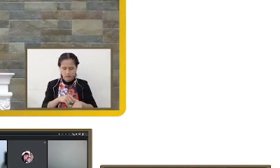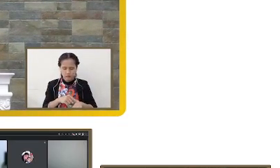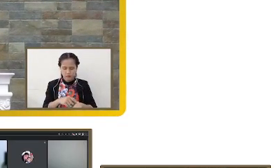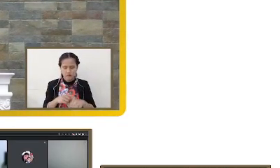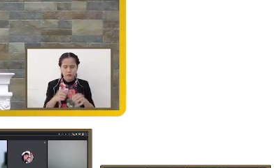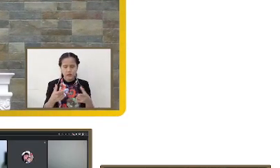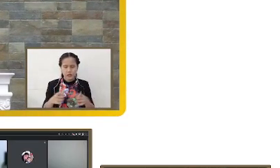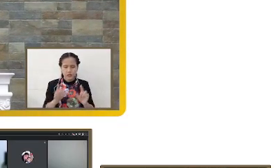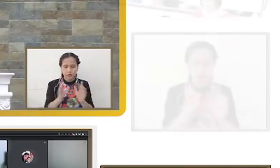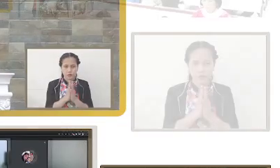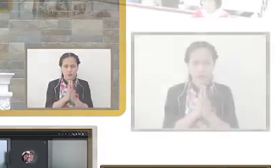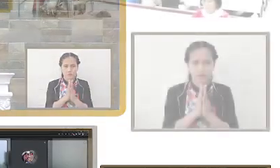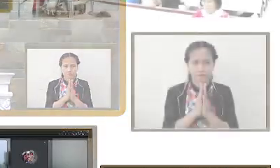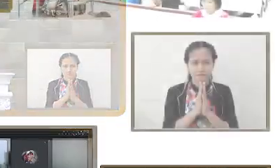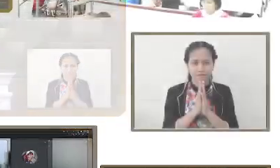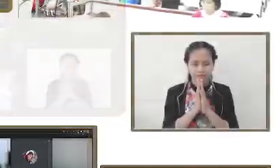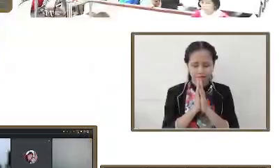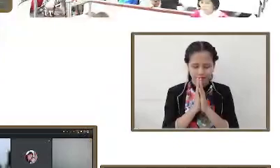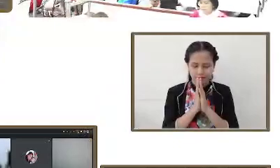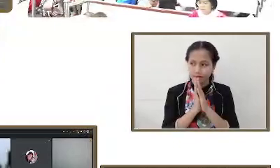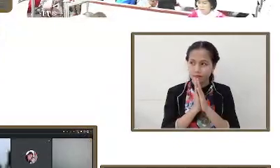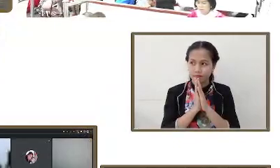make business with God.